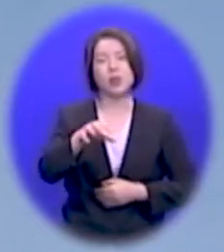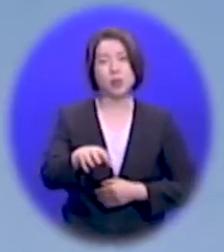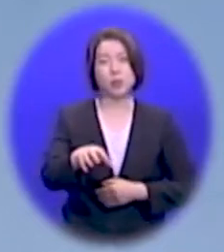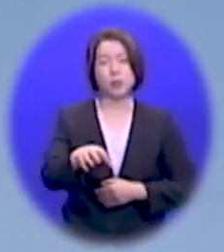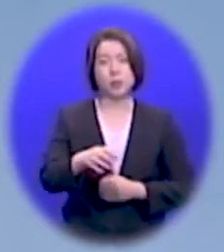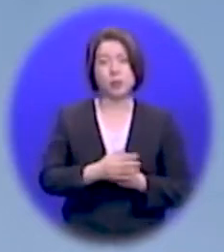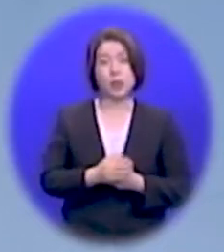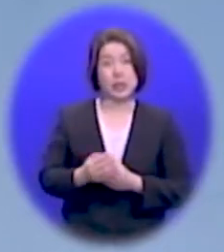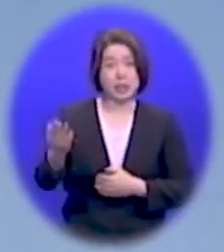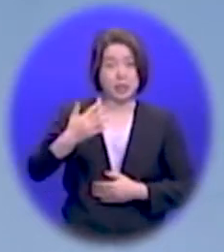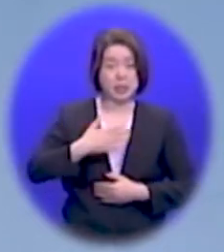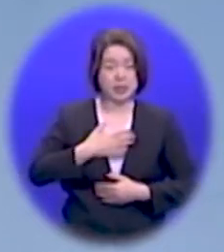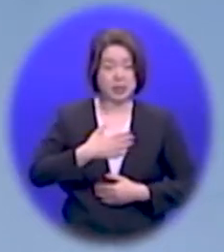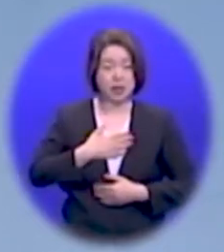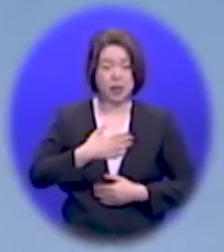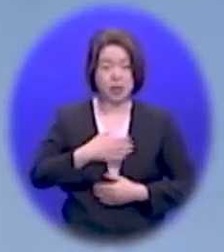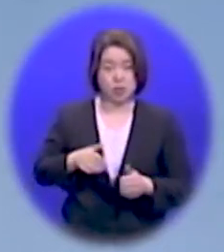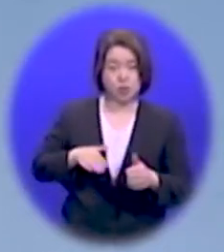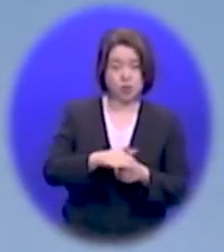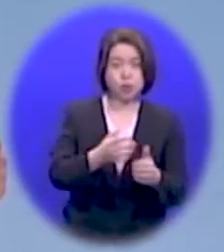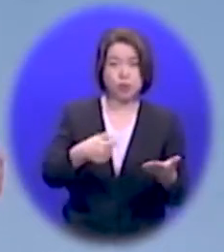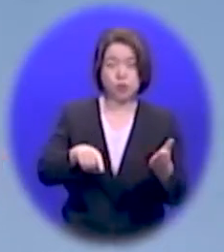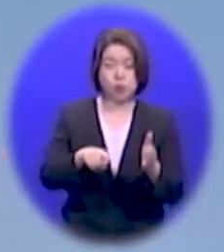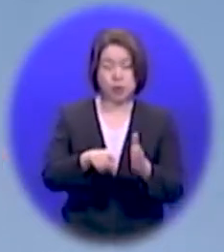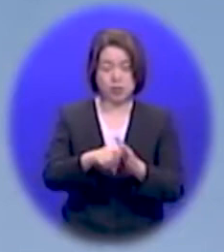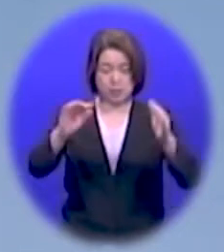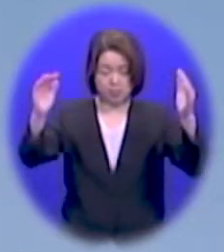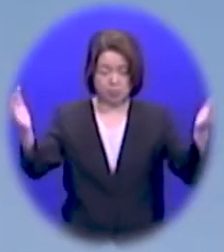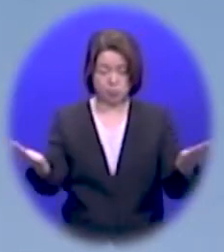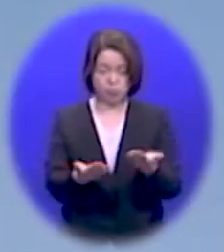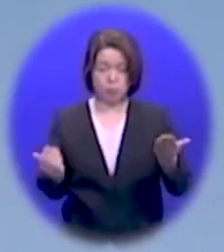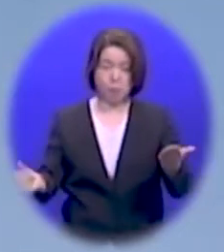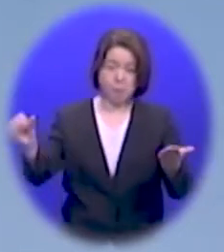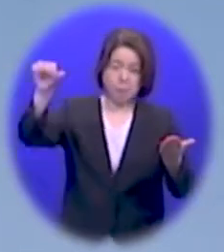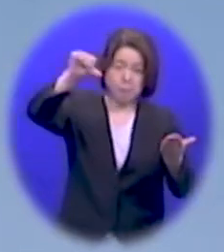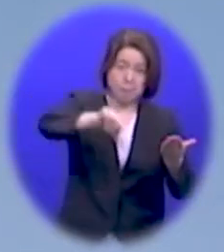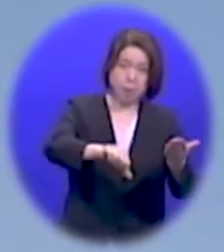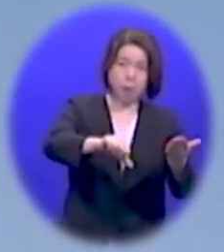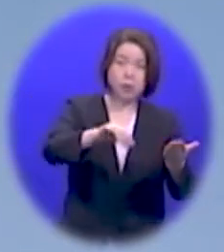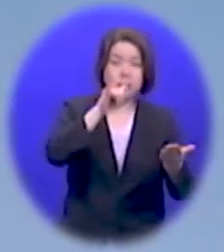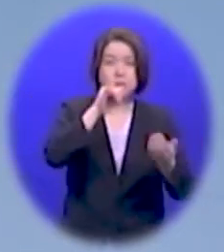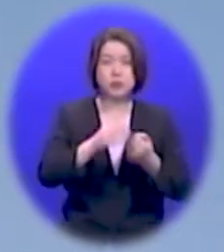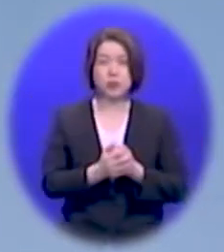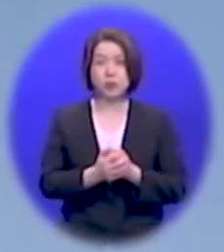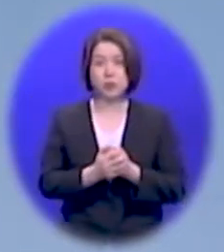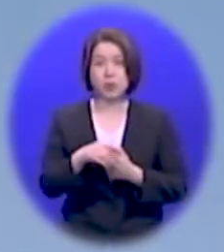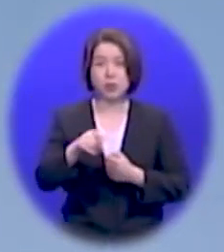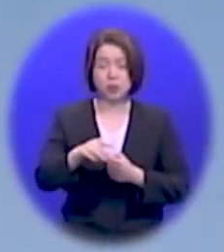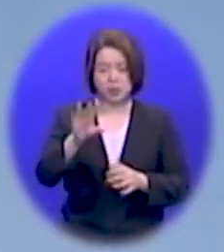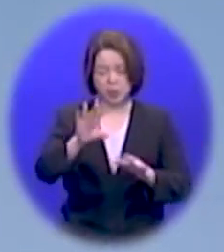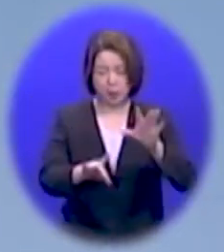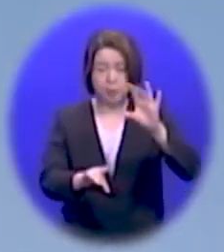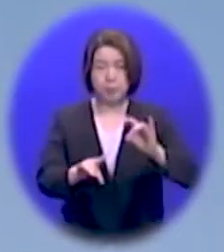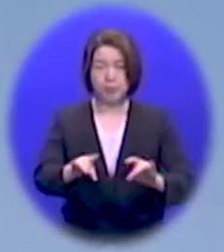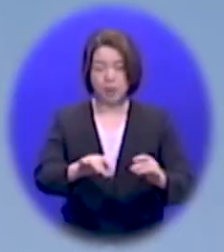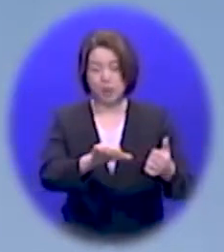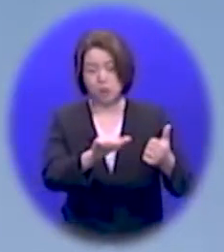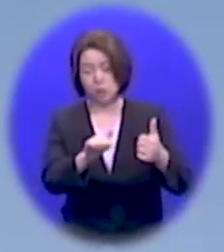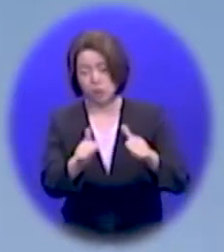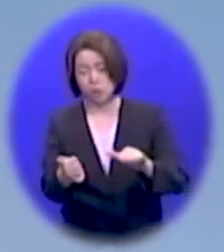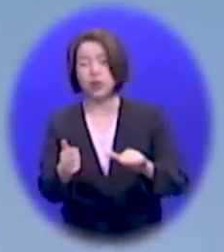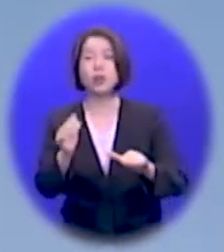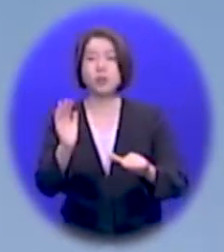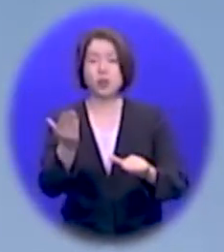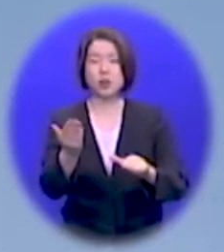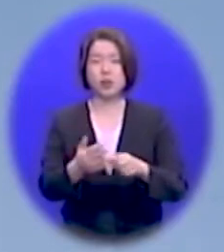형들이 자기를 죽이려고 운동의 내 던졌어요 거기서 그냥 바짝 말라서 죽어 버리게 되는